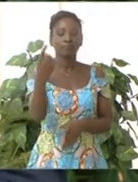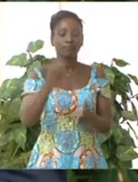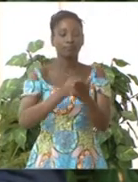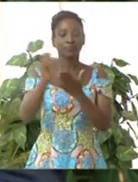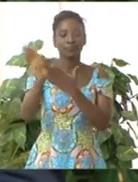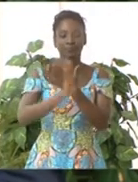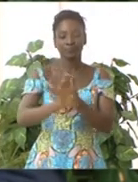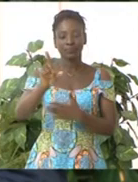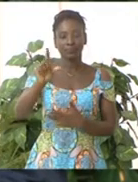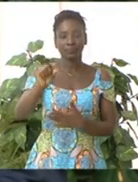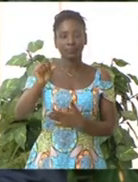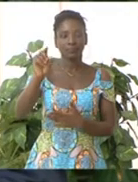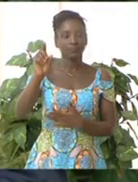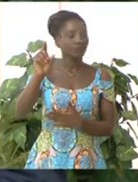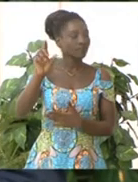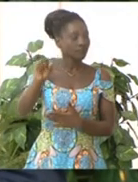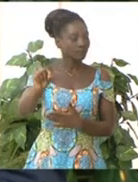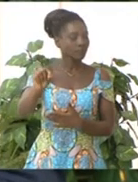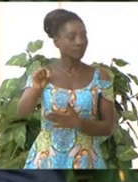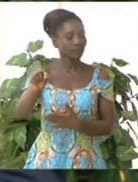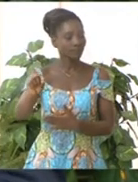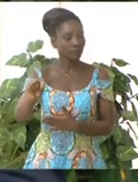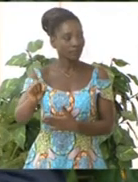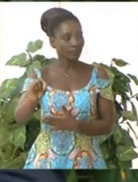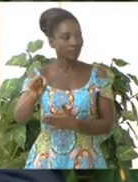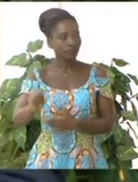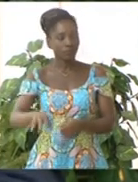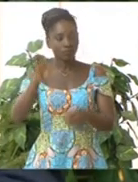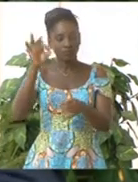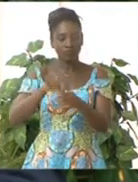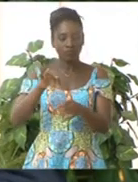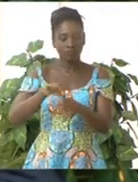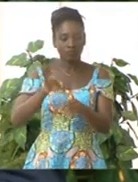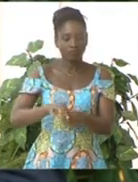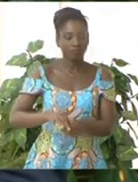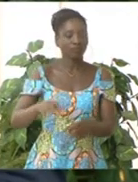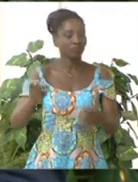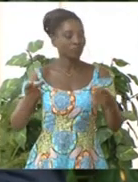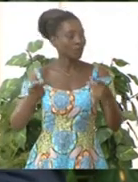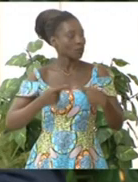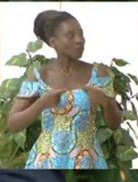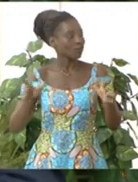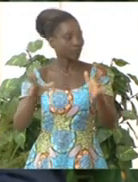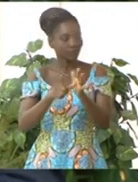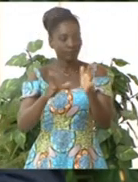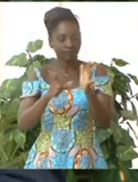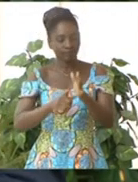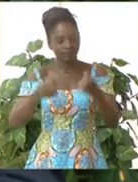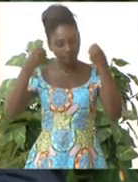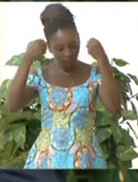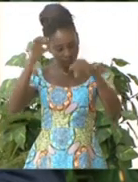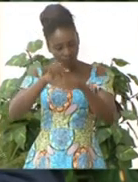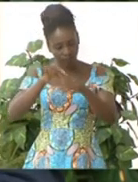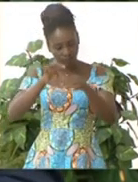2020 portant forte du personnel d'astreinte à vue de l'élection du président de la république